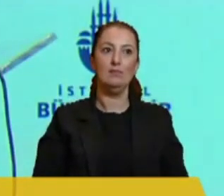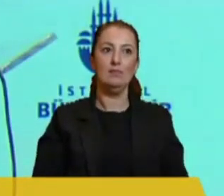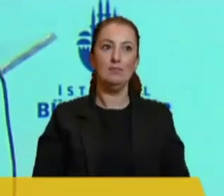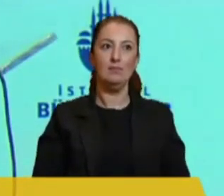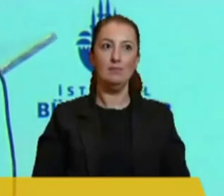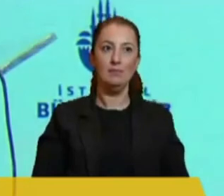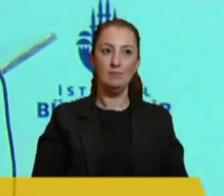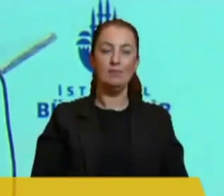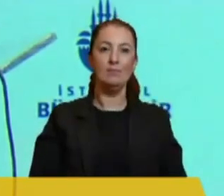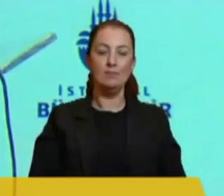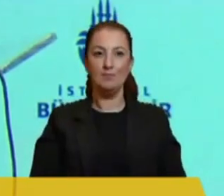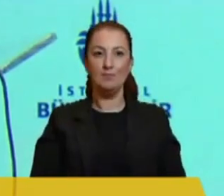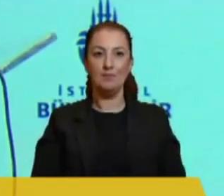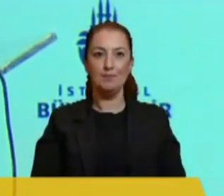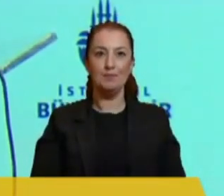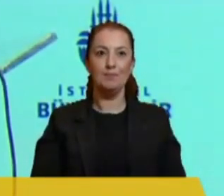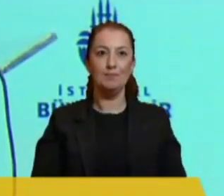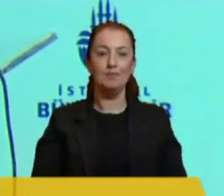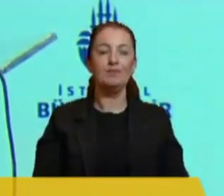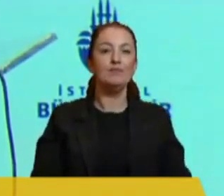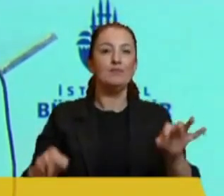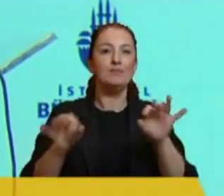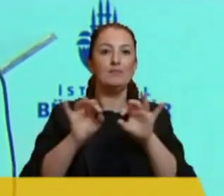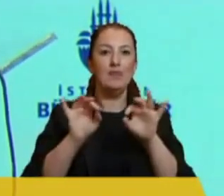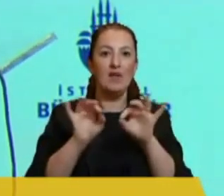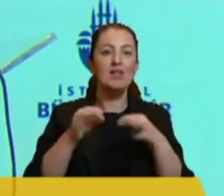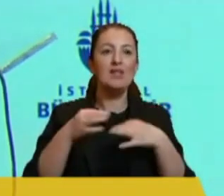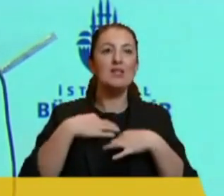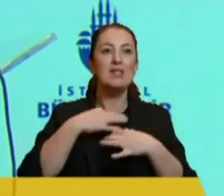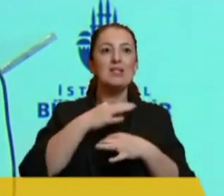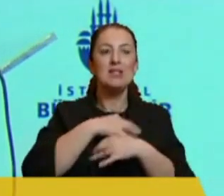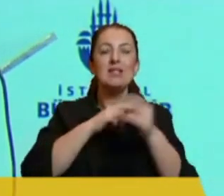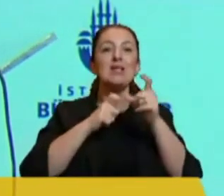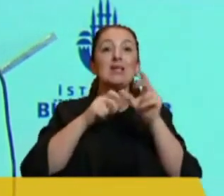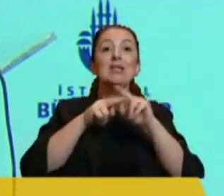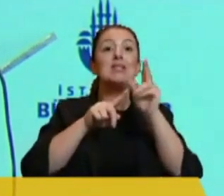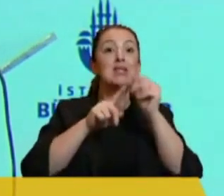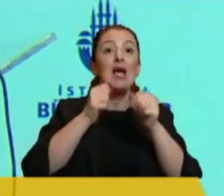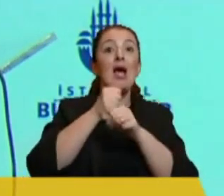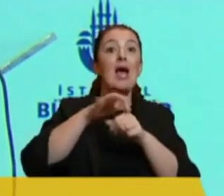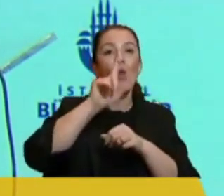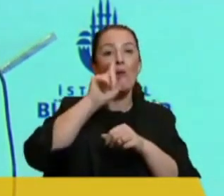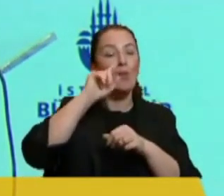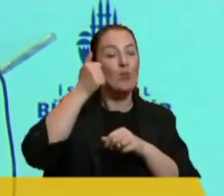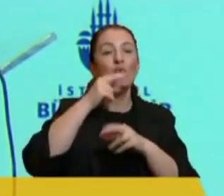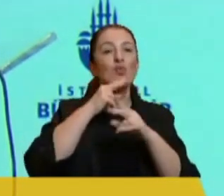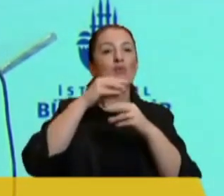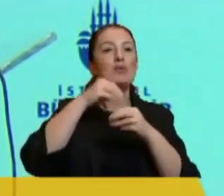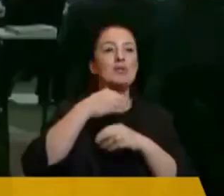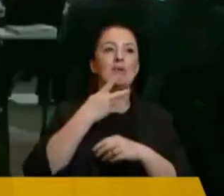mi Evet sayısı genel müdürümüze konuşmalarından ötürü ben teşekkür ediyorum